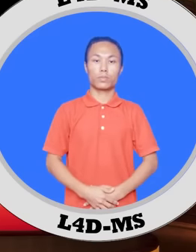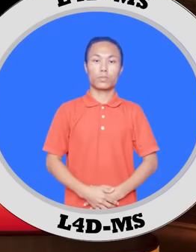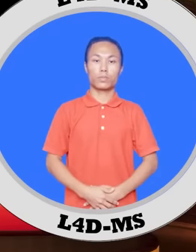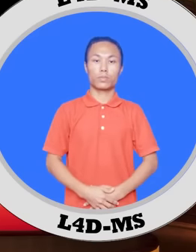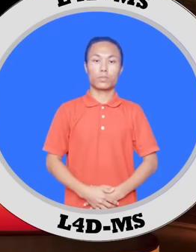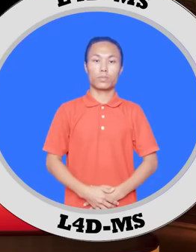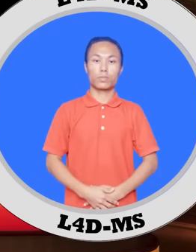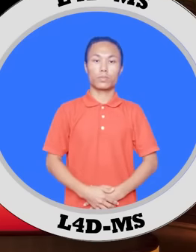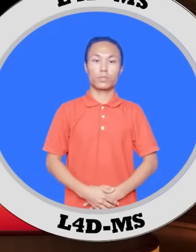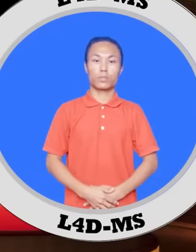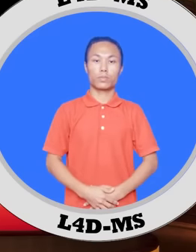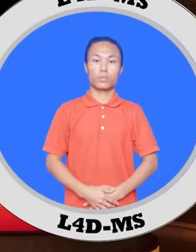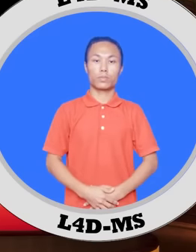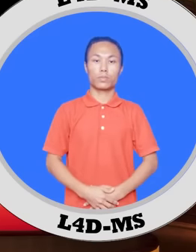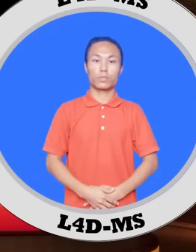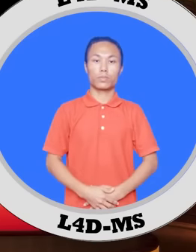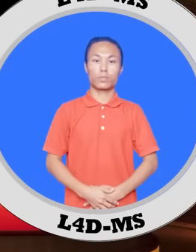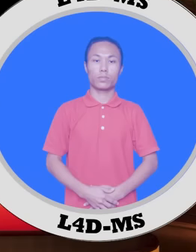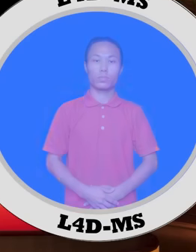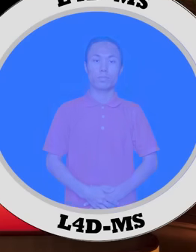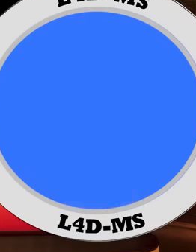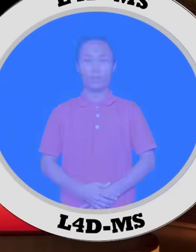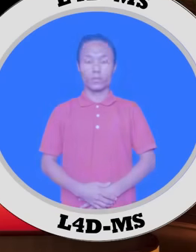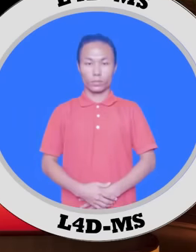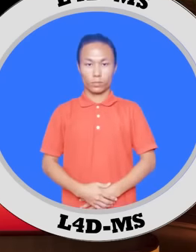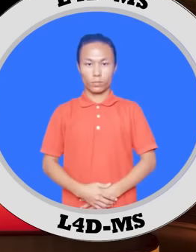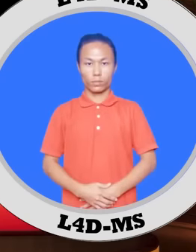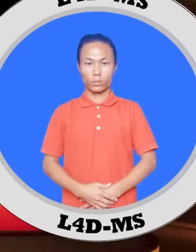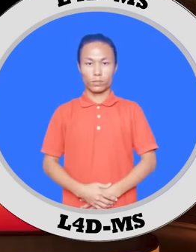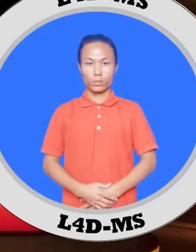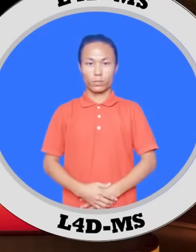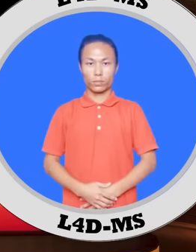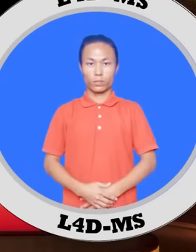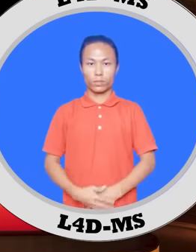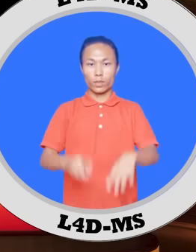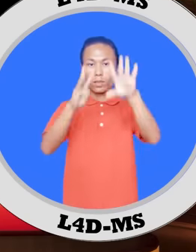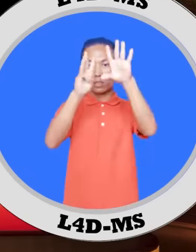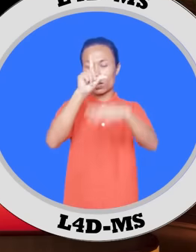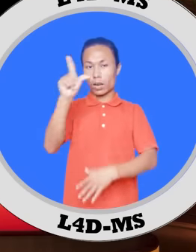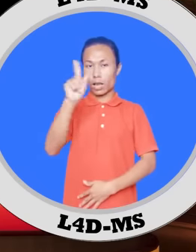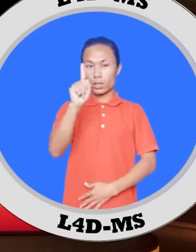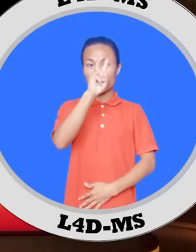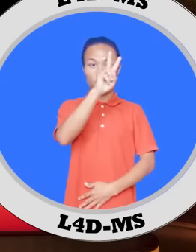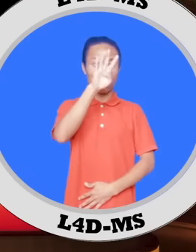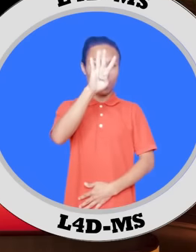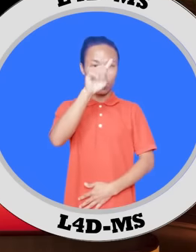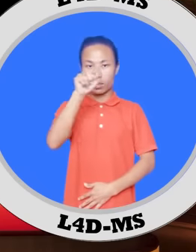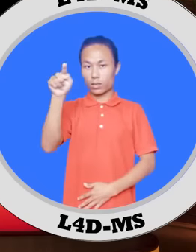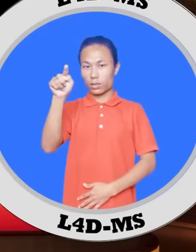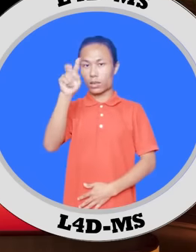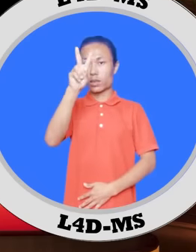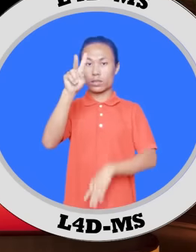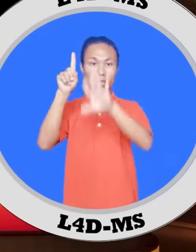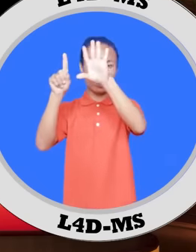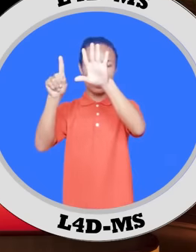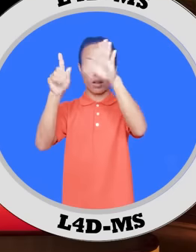ပ်တော်ကတစ်ခုပြီးတစ်ခုသိမ်းပတ်ရရှိထားခဲ့ပြီးဖြစ်တယ်လို့ဆိုပါရယ်။ဩဂတ်လ24ရက်ကနေ26ရက်အထိ3ရက်အတွင်းအ